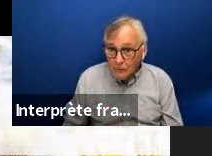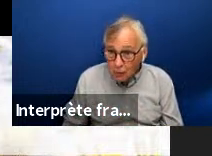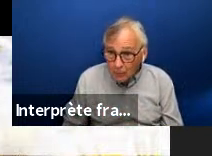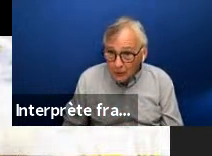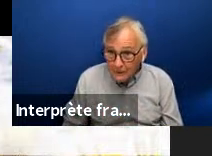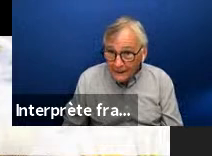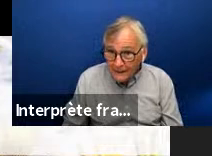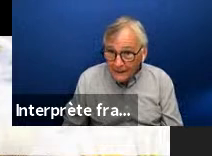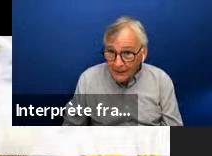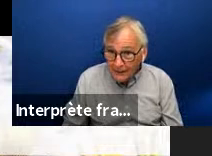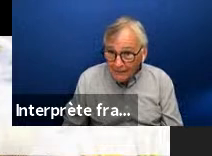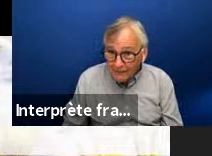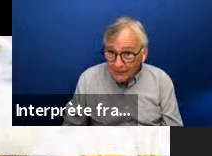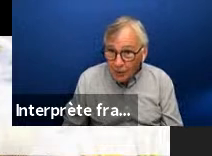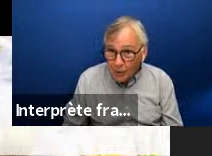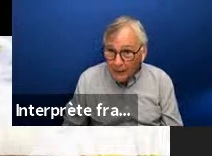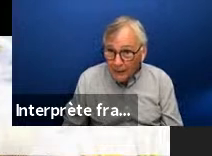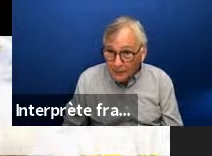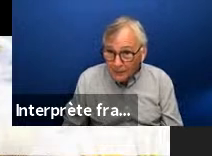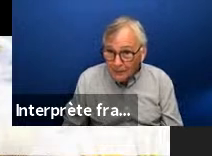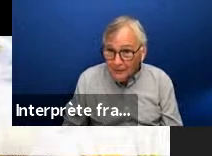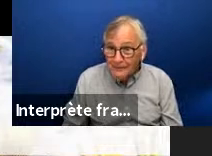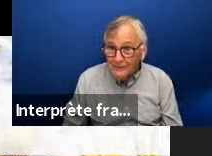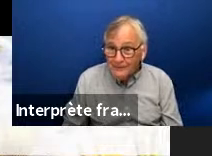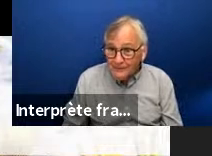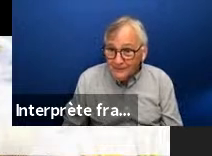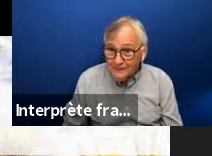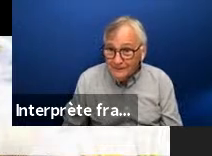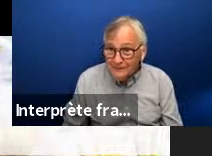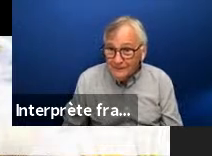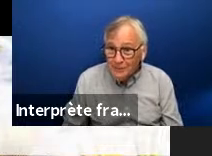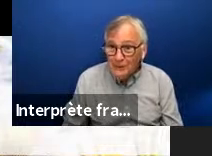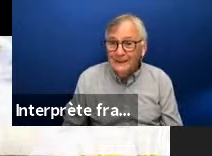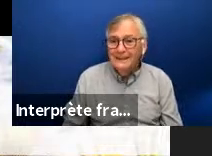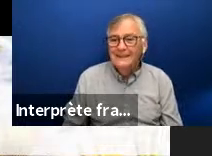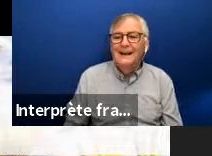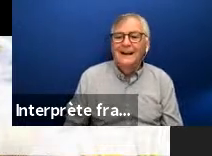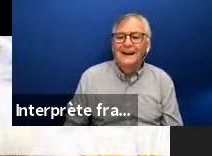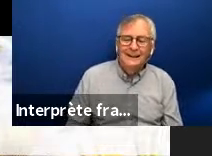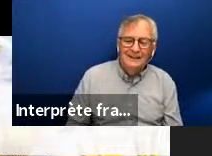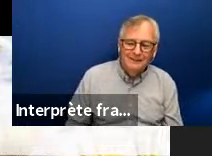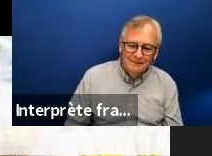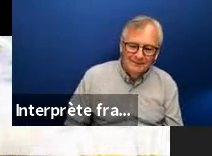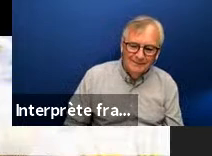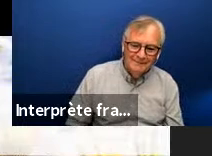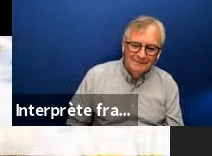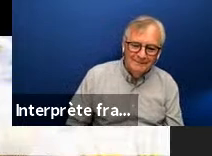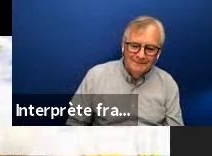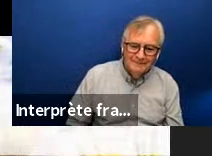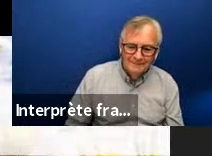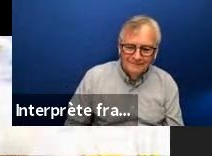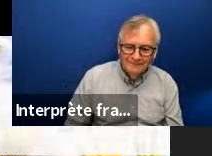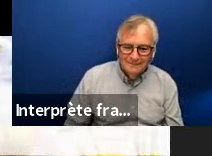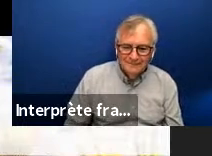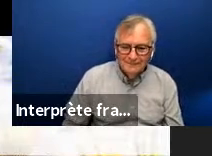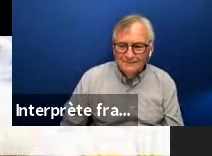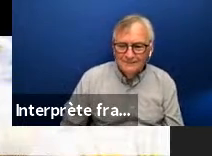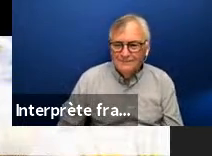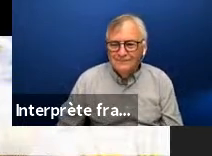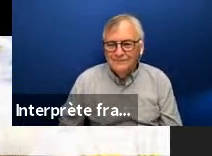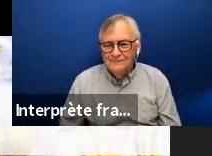Est-ce que vous comprenez? Comprendre. Oui. Ah.